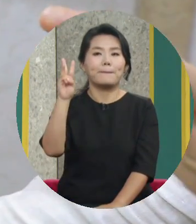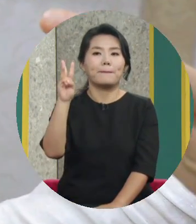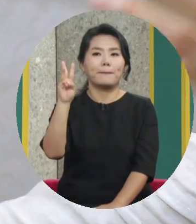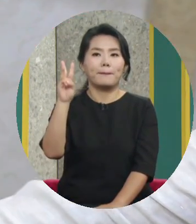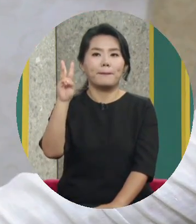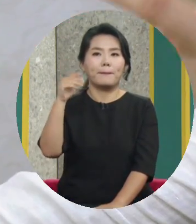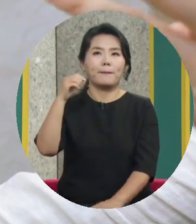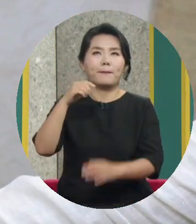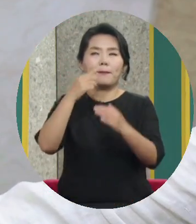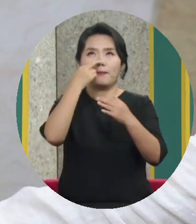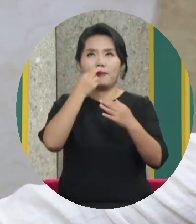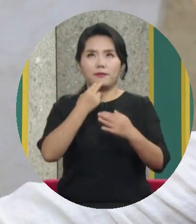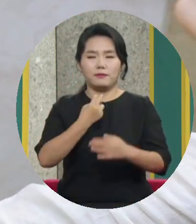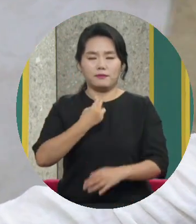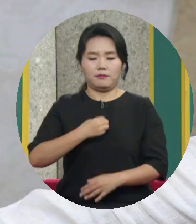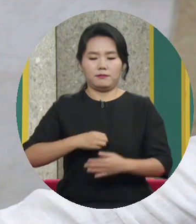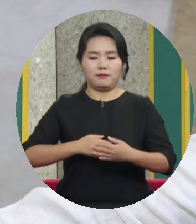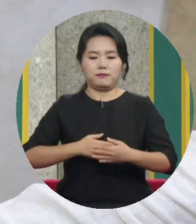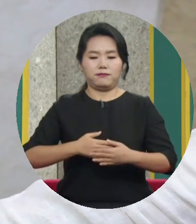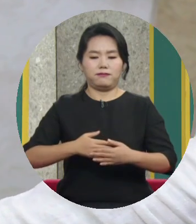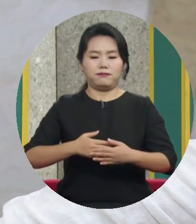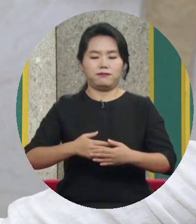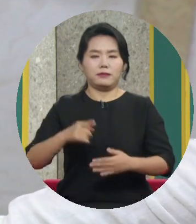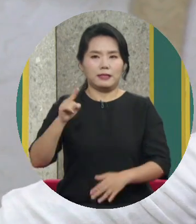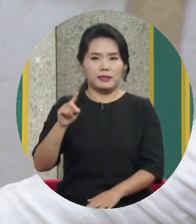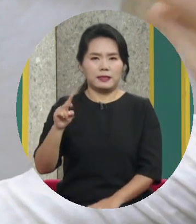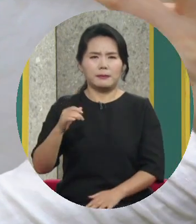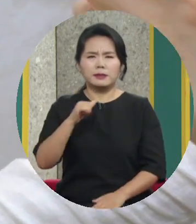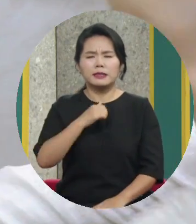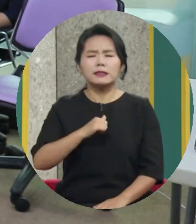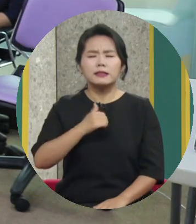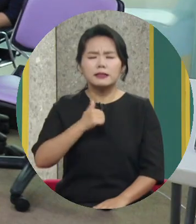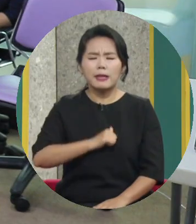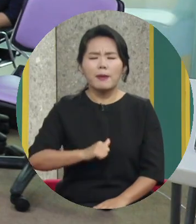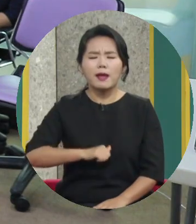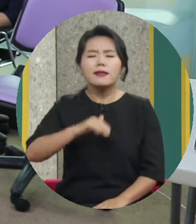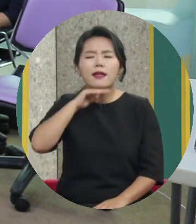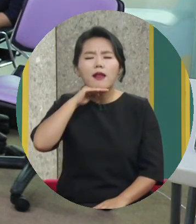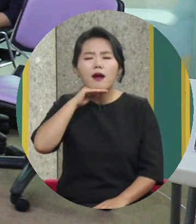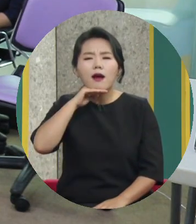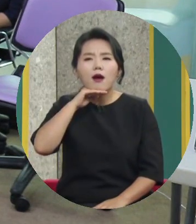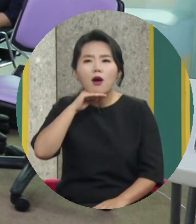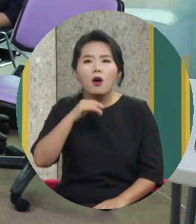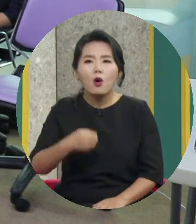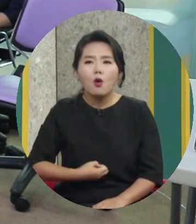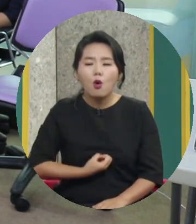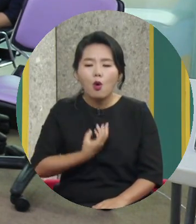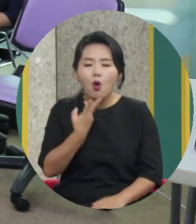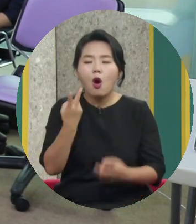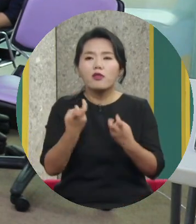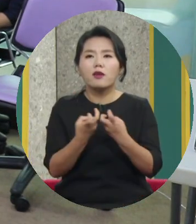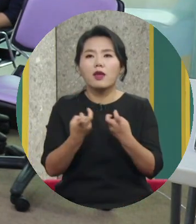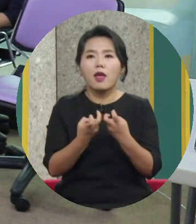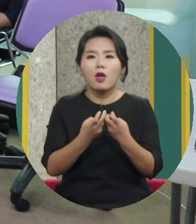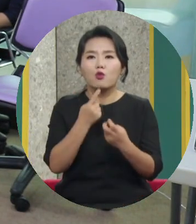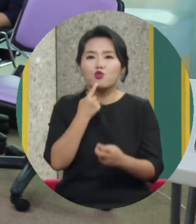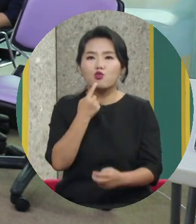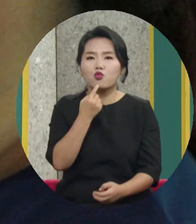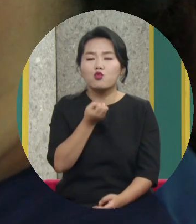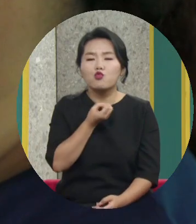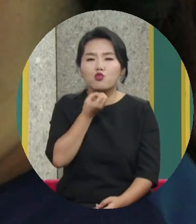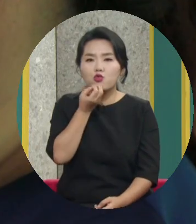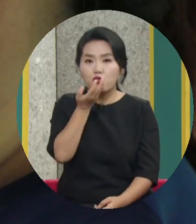배로 보내서 참기. 1, 2, 3. 자, 이제 어디로 숨을 뱉어요? 입으로?